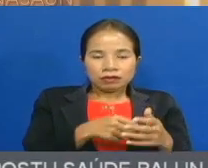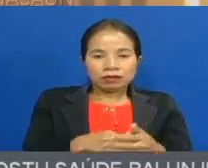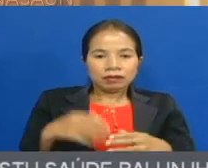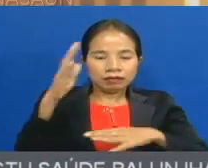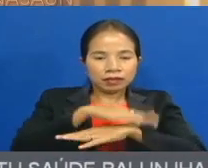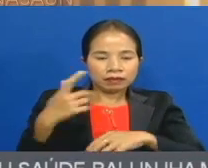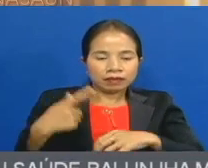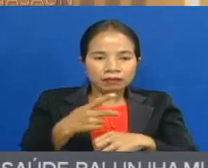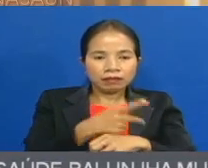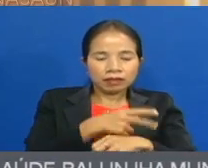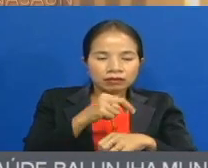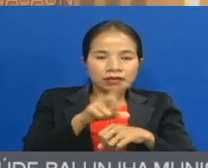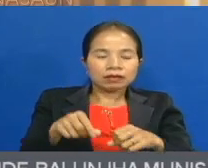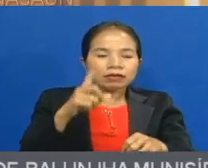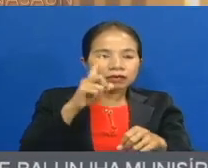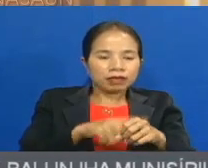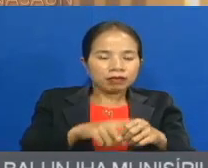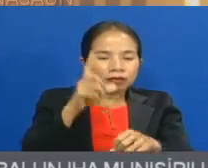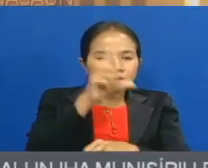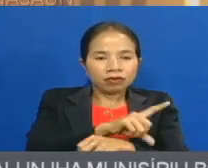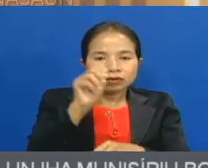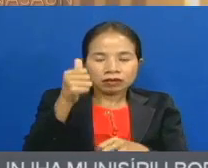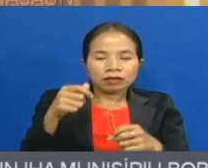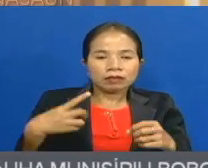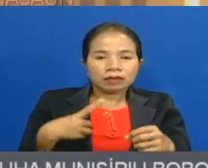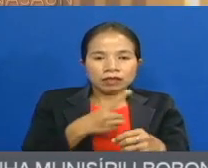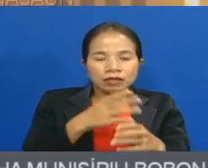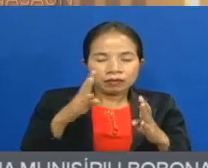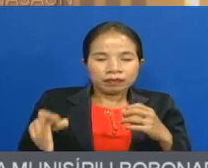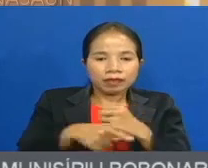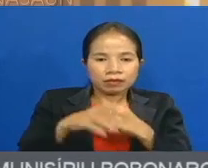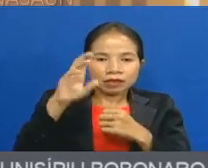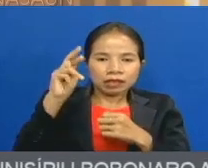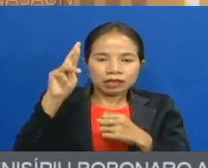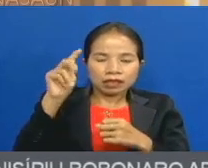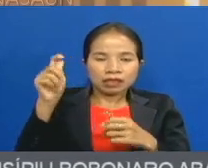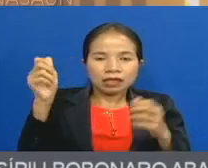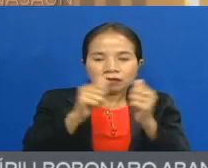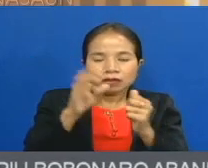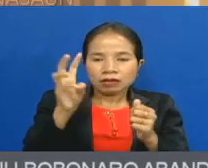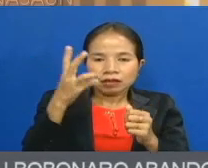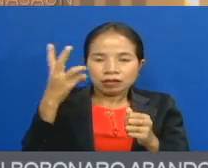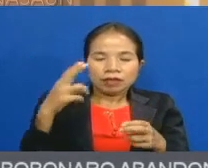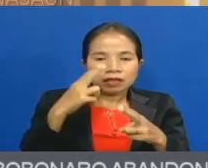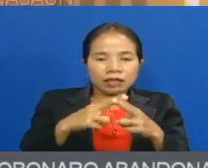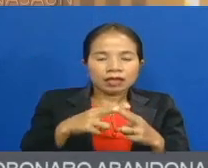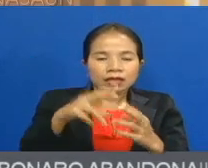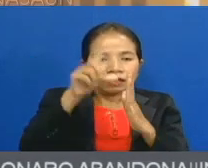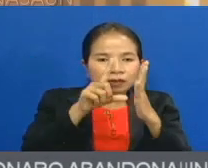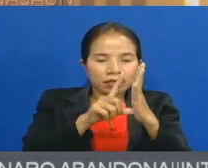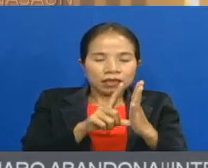Mesa Parlamentul Național fost timpul lor în Sanulu, ba deputatul bancară SNRT na în Sanulu Resinen, ne ben naranta